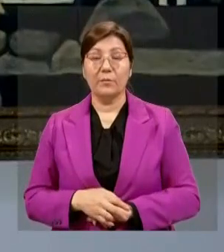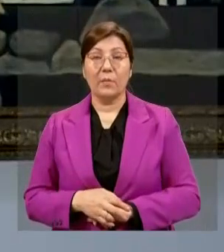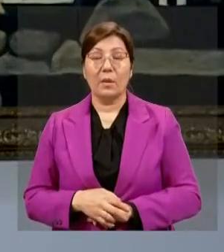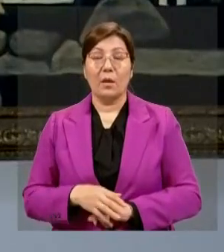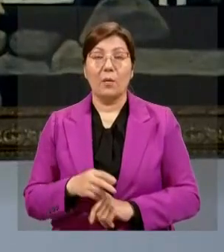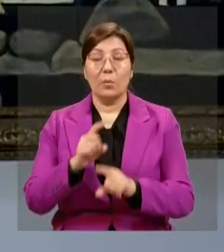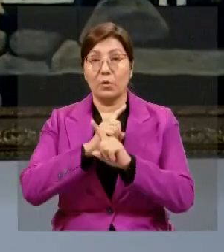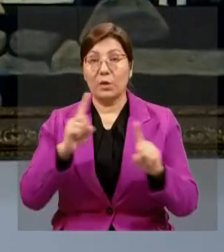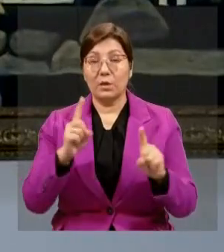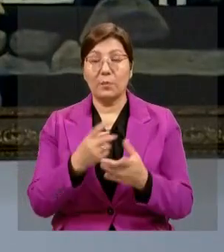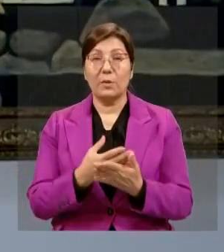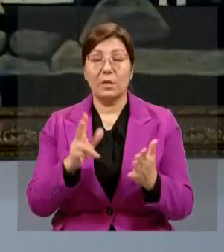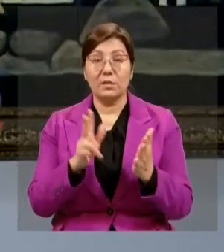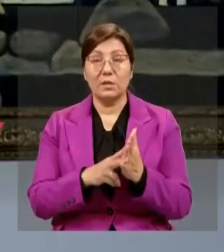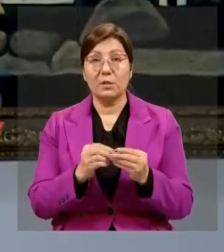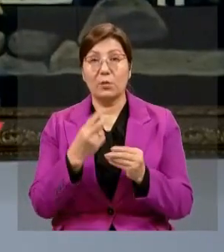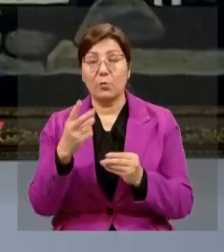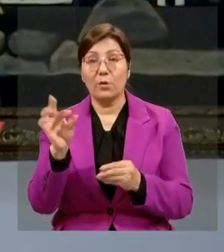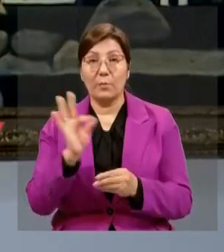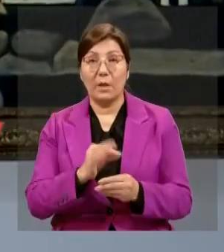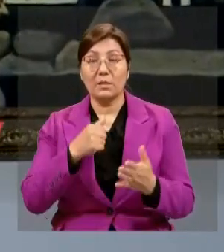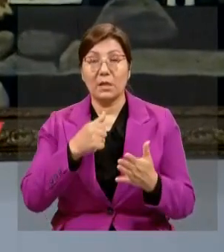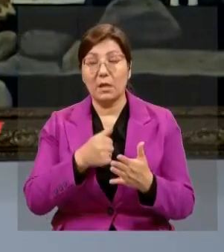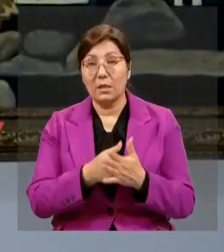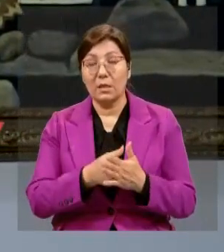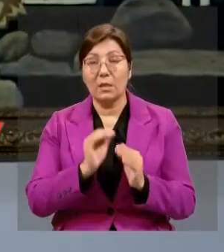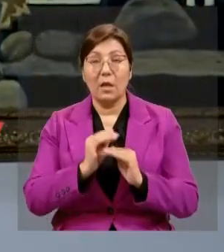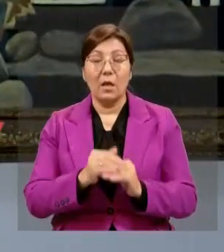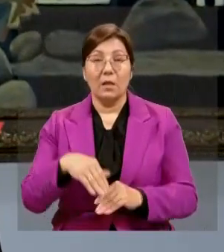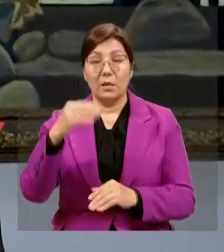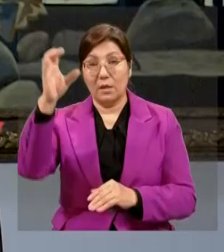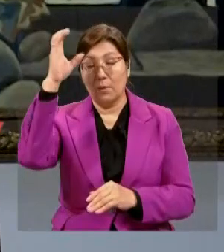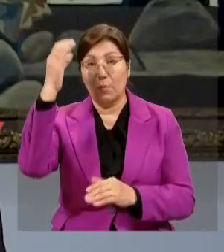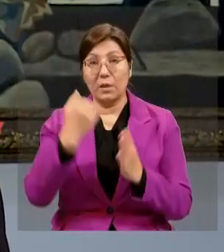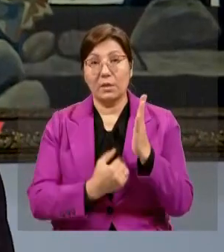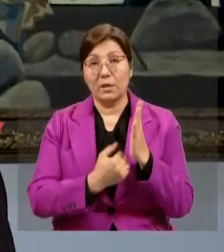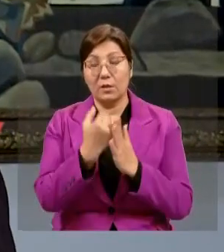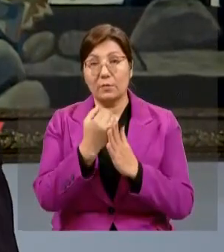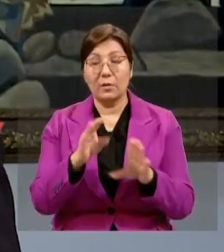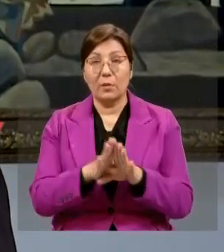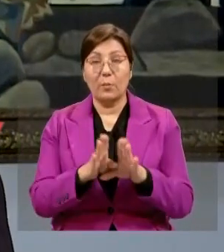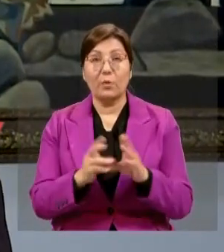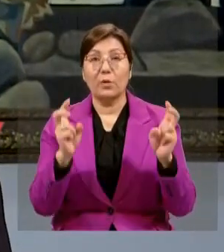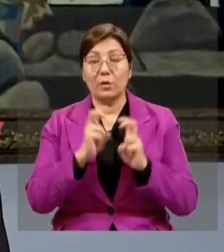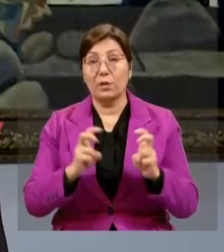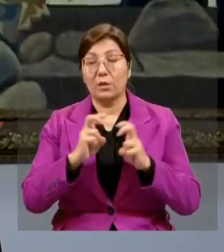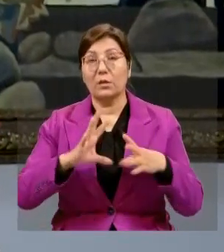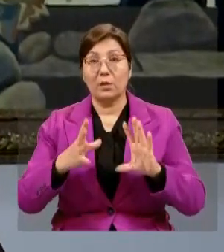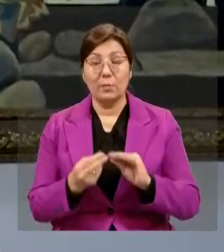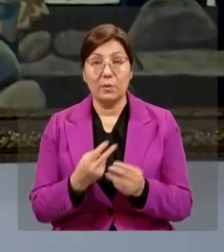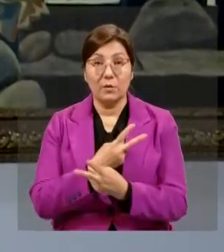Модельдің ерекшеліктеріне қарай 8-12% дейін баланың білім сапасы, білім деңгейі өсті. Оны сыртқы мониторинг нәтижесінде